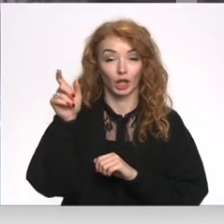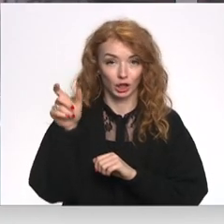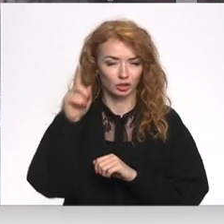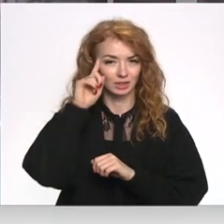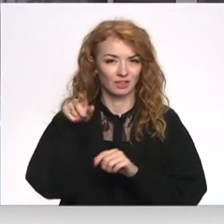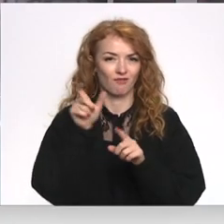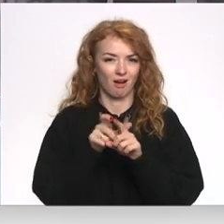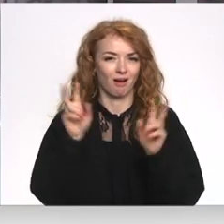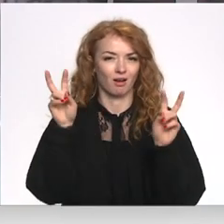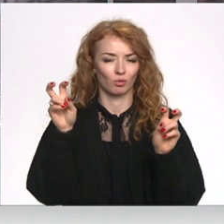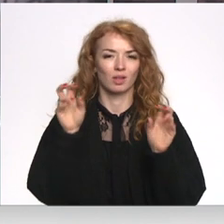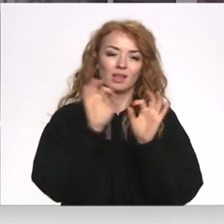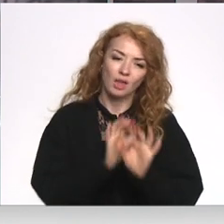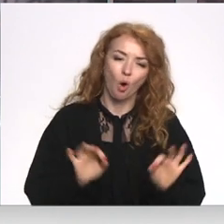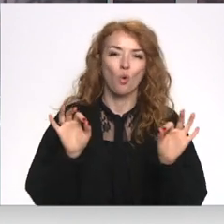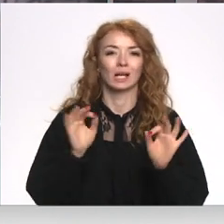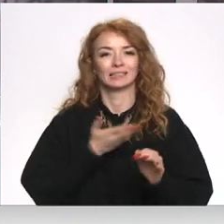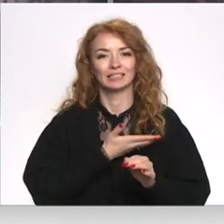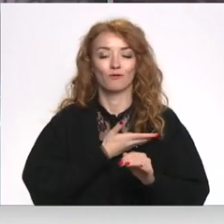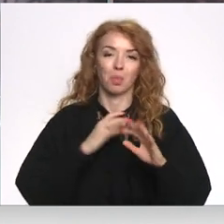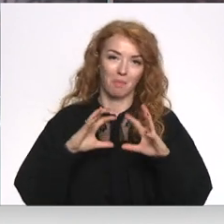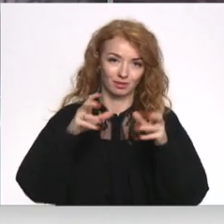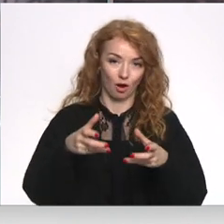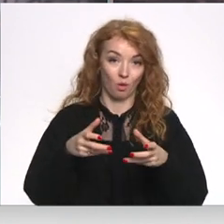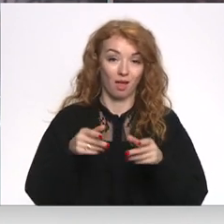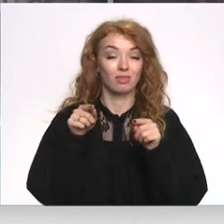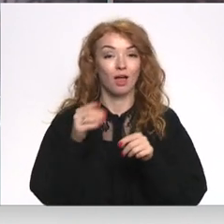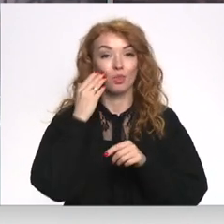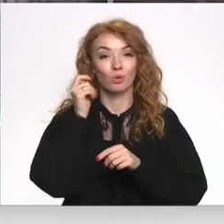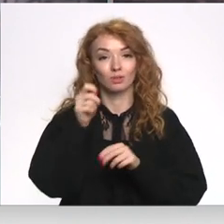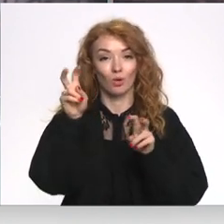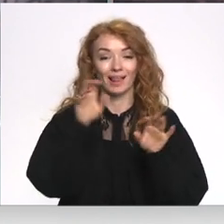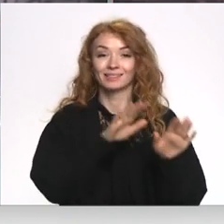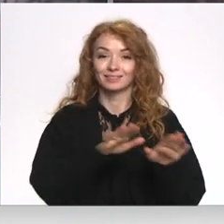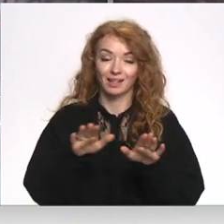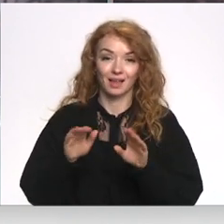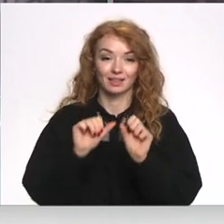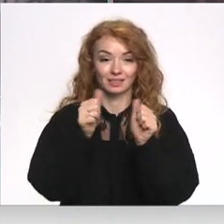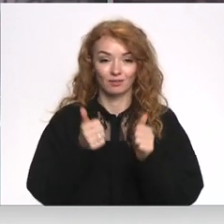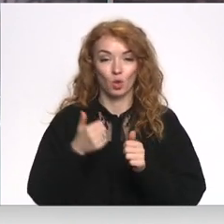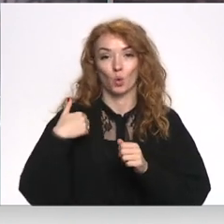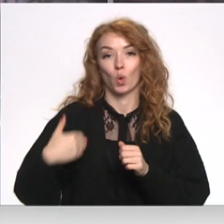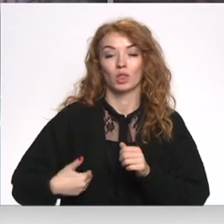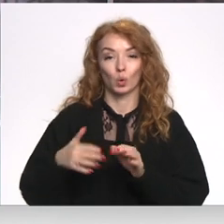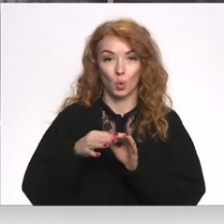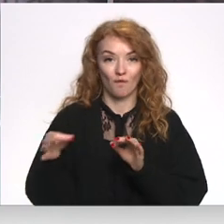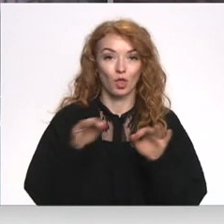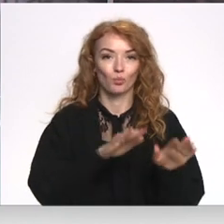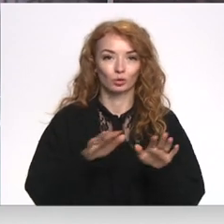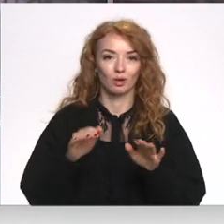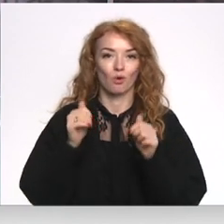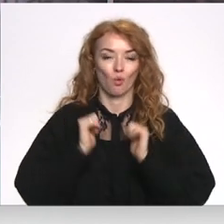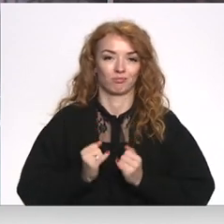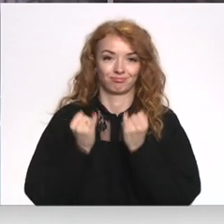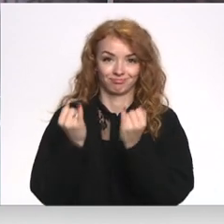vārdiem, cik jauki gan dzīvot pasaulē. Tā nosaukta arī izstāde, kas izveidot Kuldīgas novada muzejā par godu